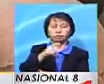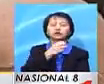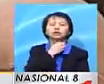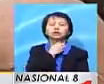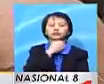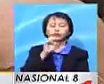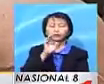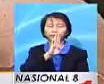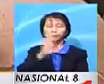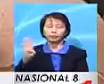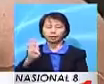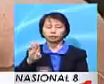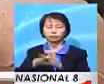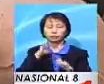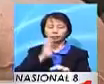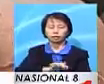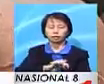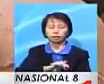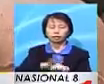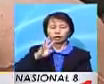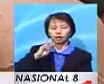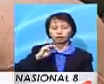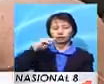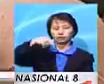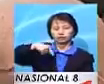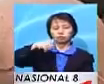M. Kula Segaran ketika sesi